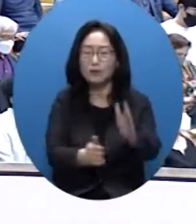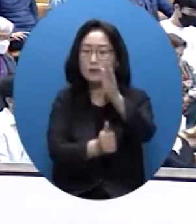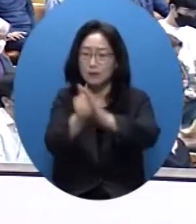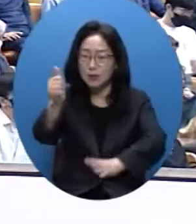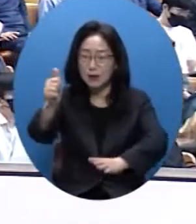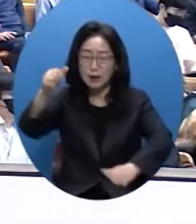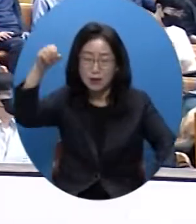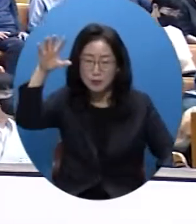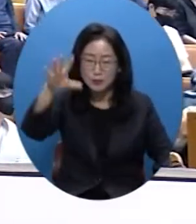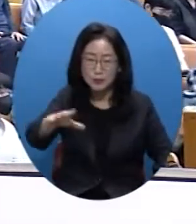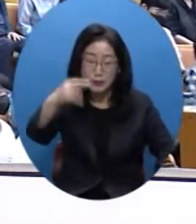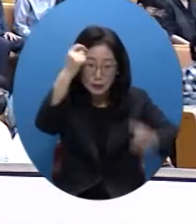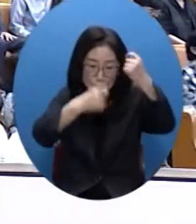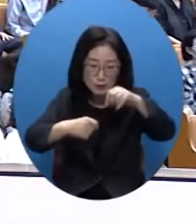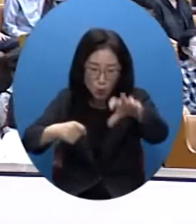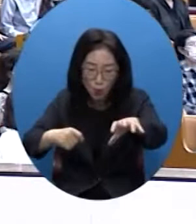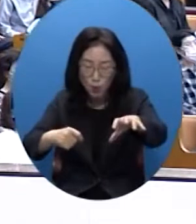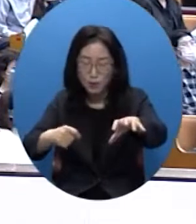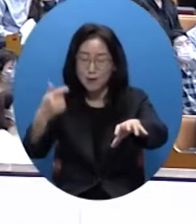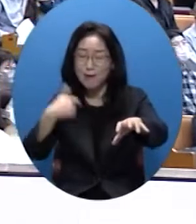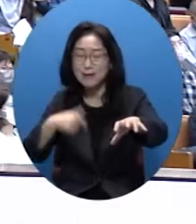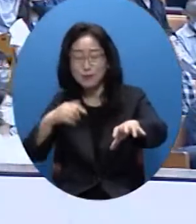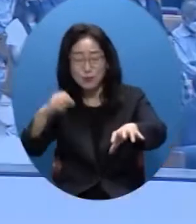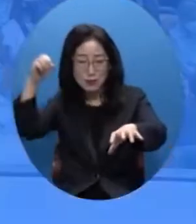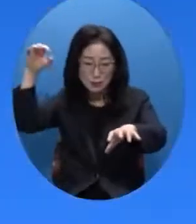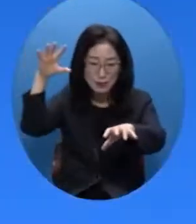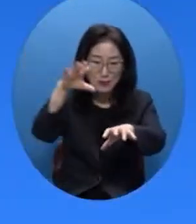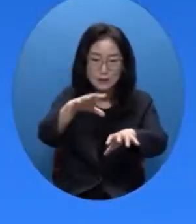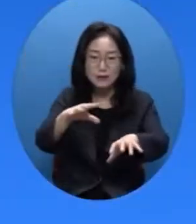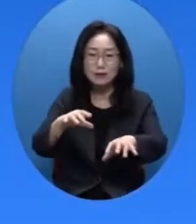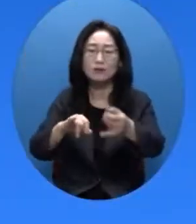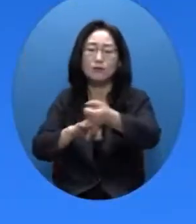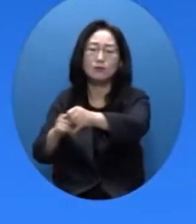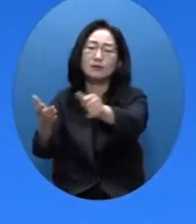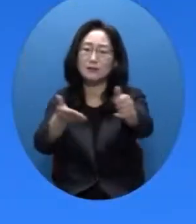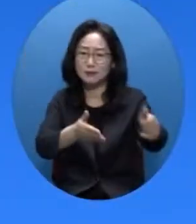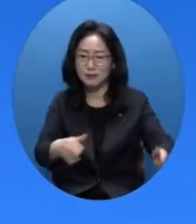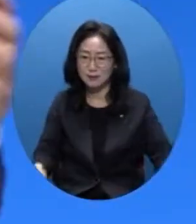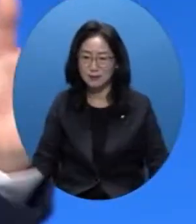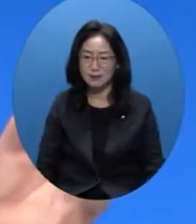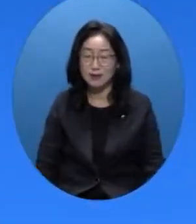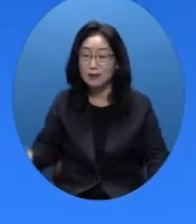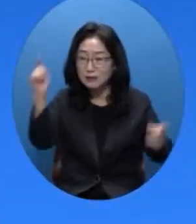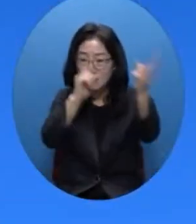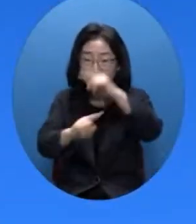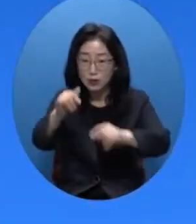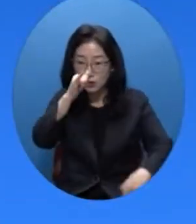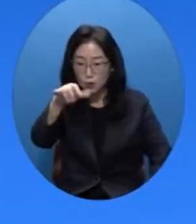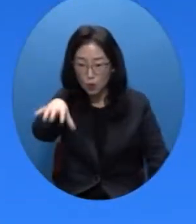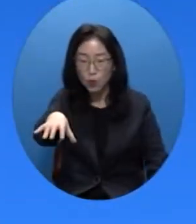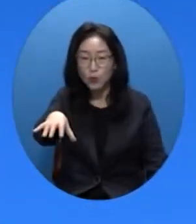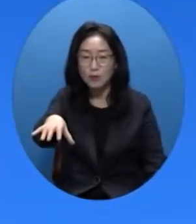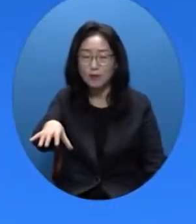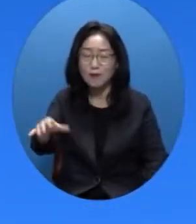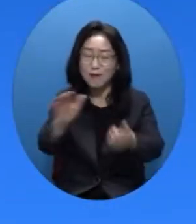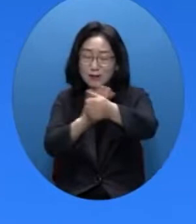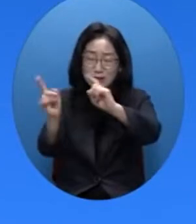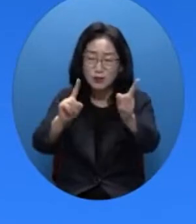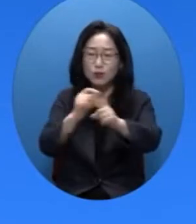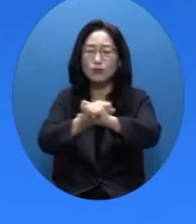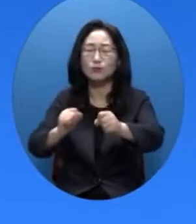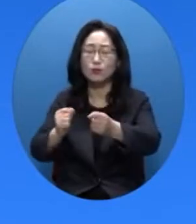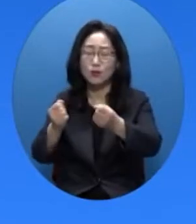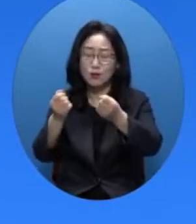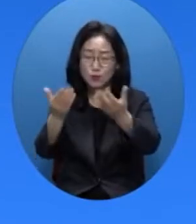발한 어 슬픔이 있는 곳에 기쁨이 빚을 바래야 되는 것입니다 상처가 있는 곳에 치료와 용수의